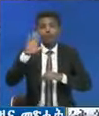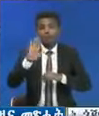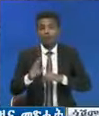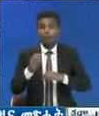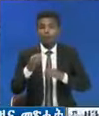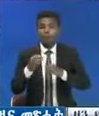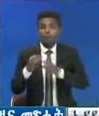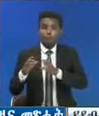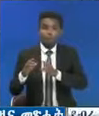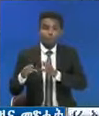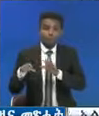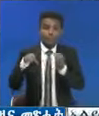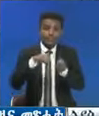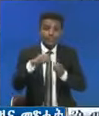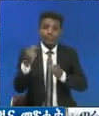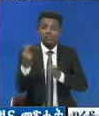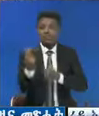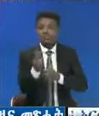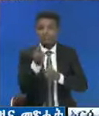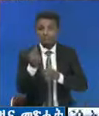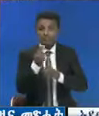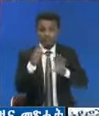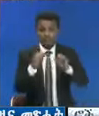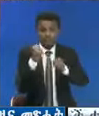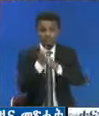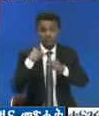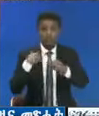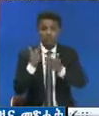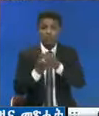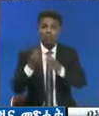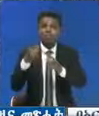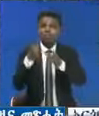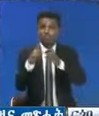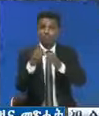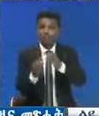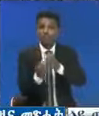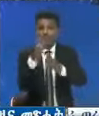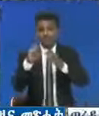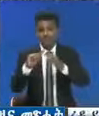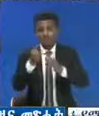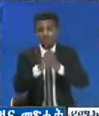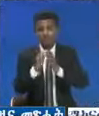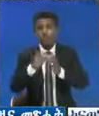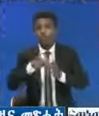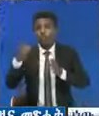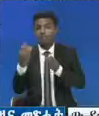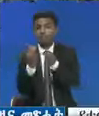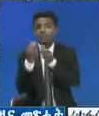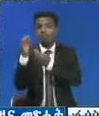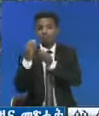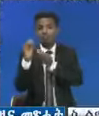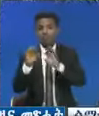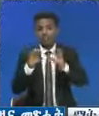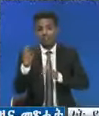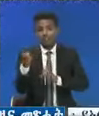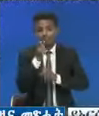እኛ አሁን በስፋት እየተከልን ያለ ነው። ይህ የአቮካዶ ተክል ፍሬ ማፍራት ሲጀምርም ለውጭ ገበያ የሚቀርብ በመሆኑ ለአርሶ አደሩ ብሎም ለሀገሪቱ